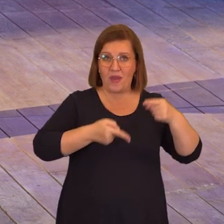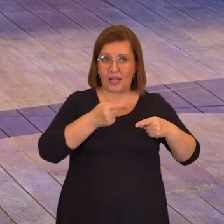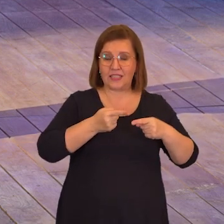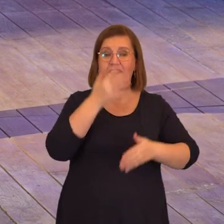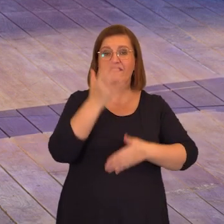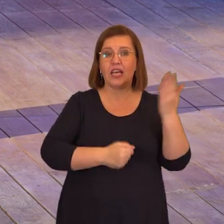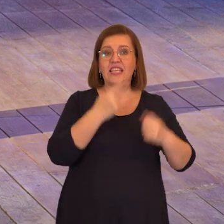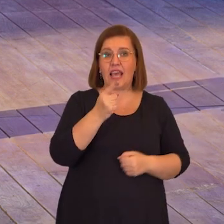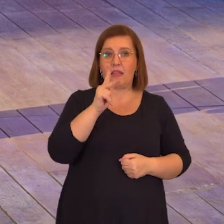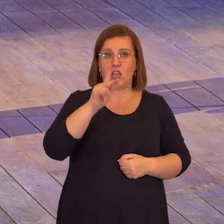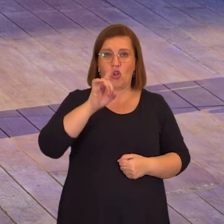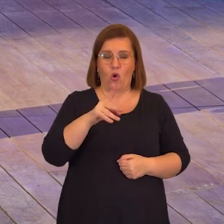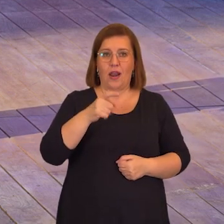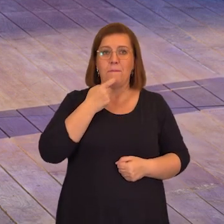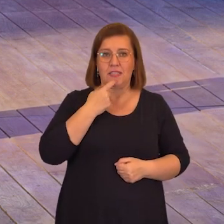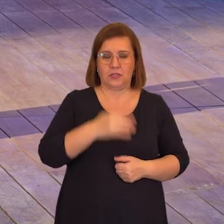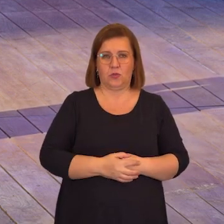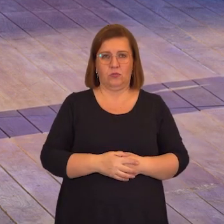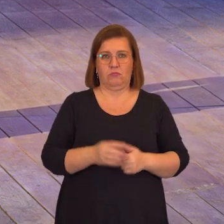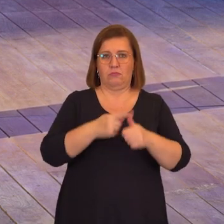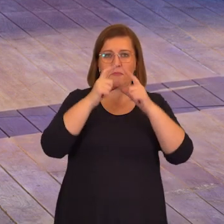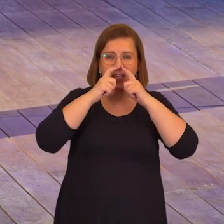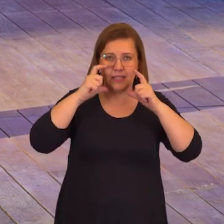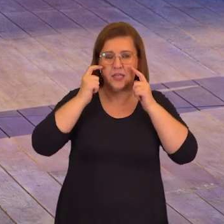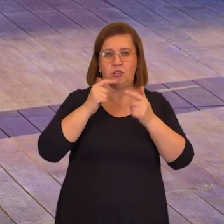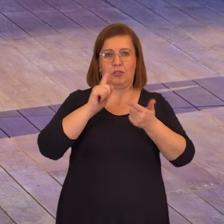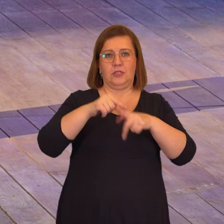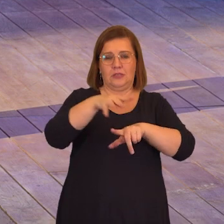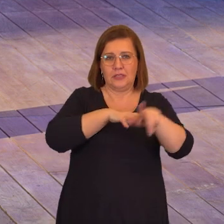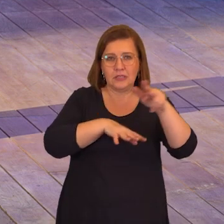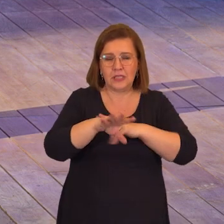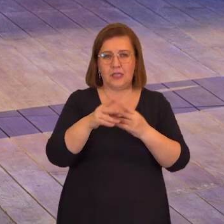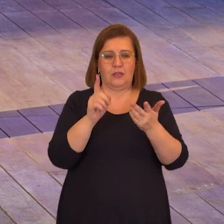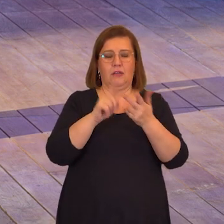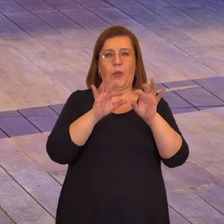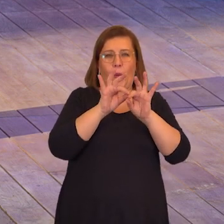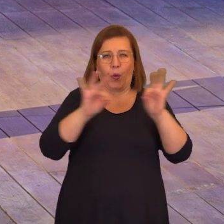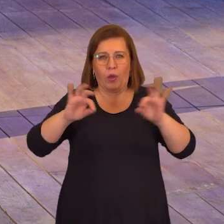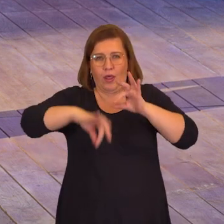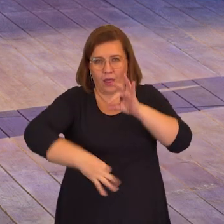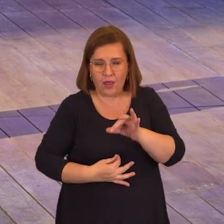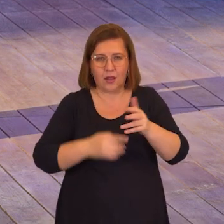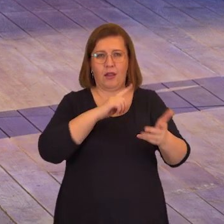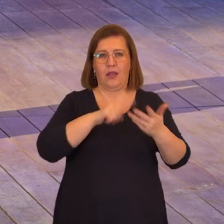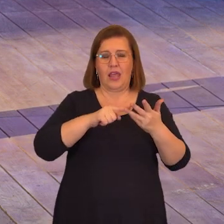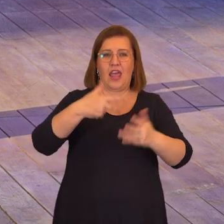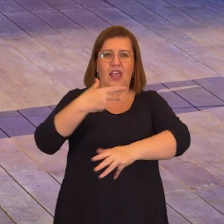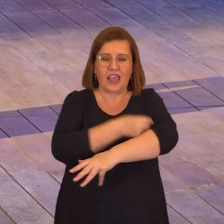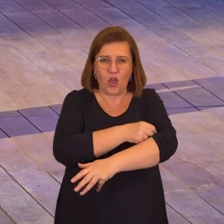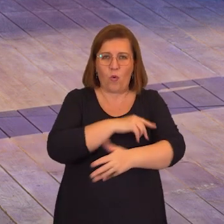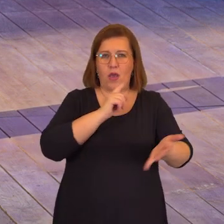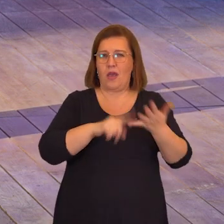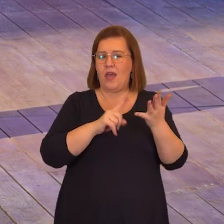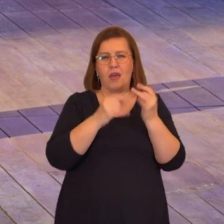plastiku. Maseczki, rękawiczki, cewniki, igły dożylne, włókniny